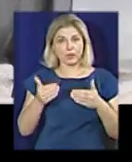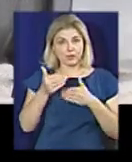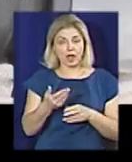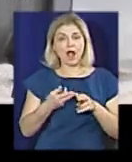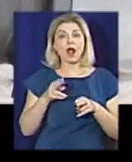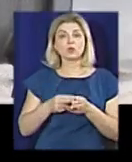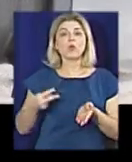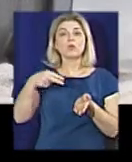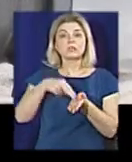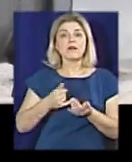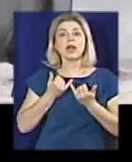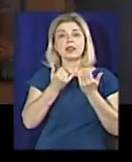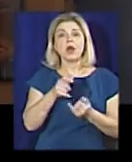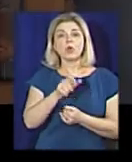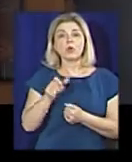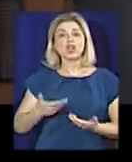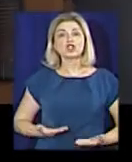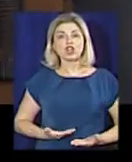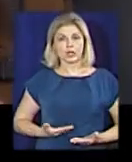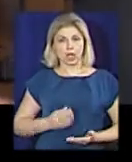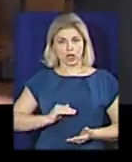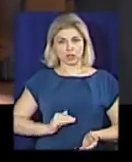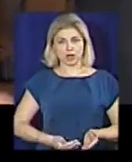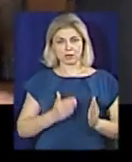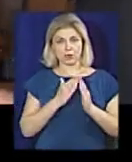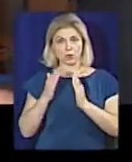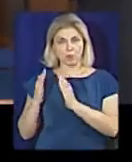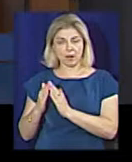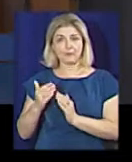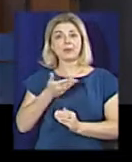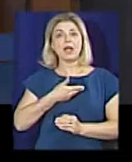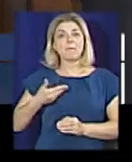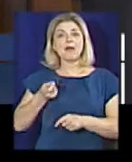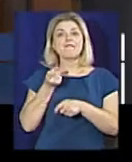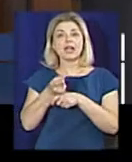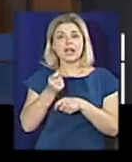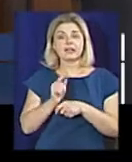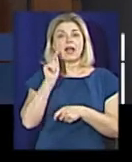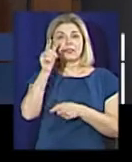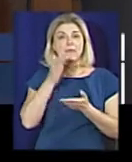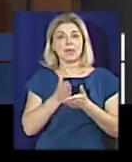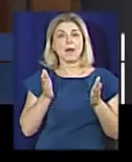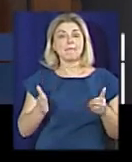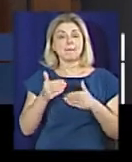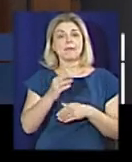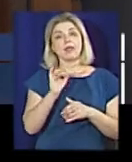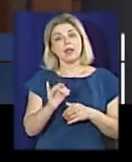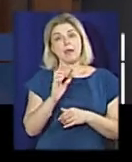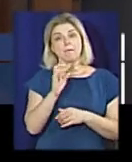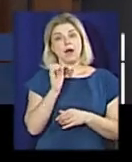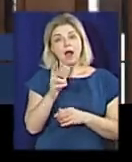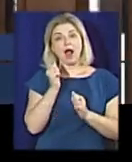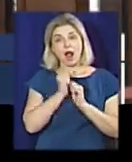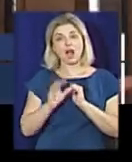для жителів приватного сектору. Ми його викидаємо, там є контейнерні баки, і ми, власне, туди виносимо